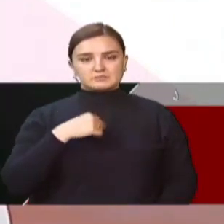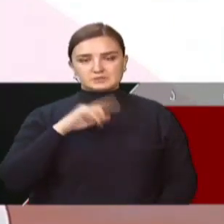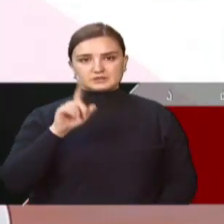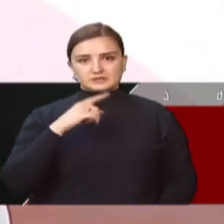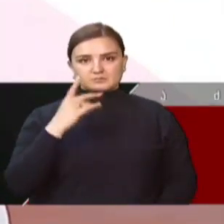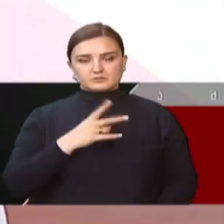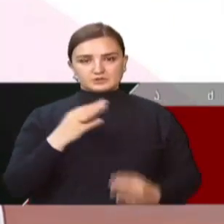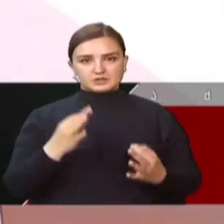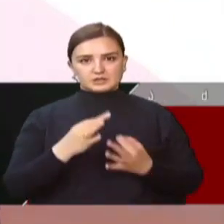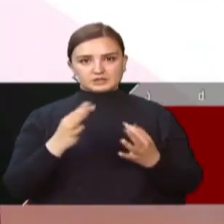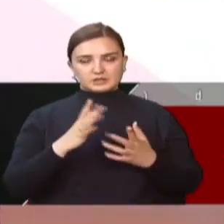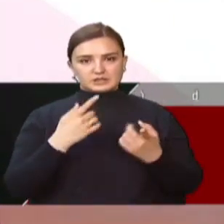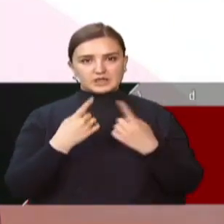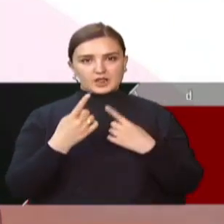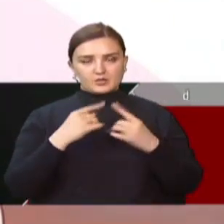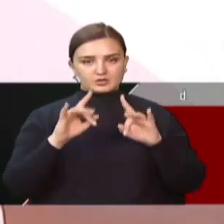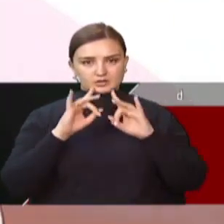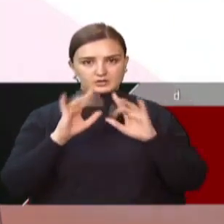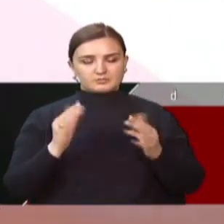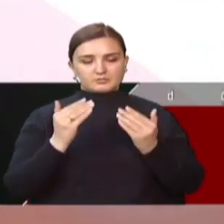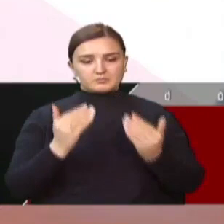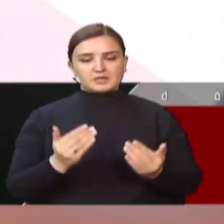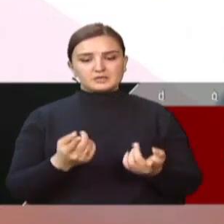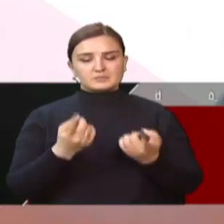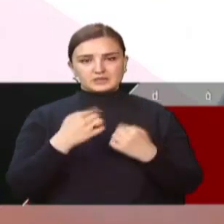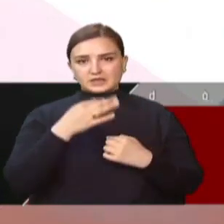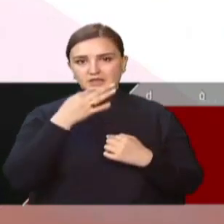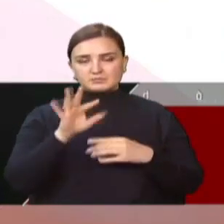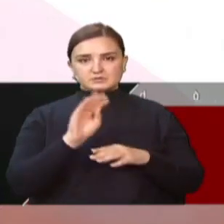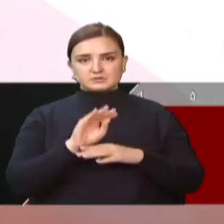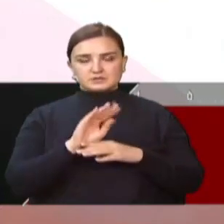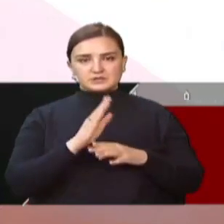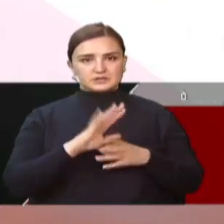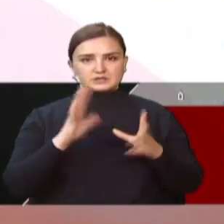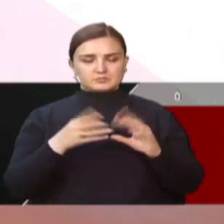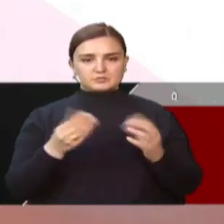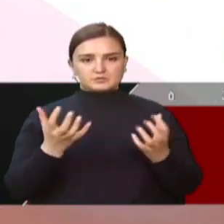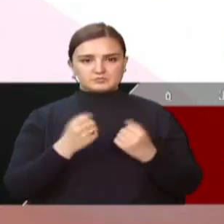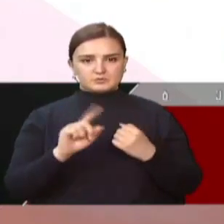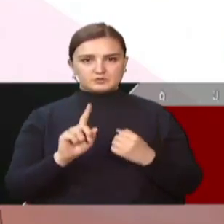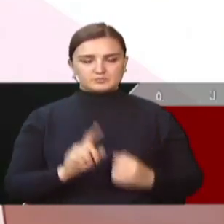arabitării, dialogii ar mecne, dar mati im hrida nebismiri criticari, sunt absolut rad, mi-u gebe.